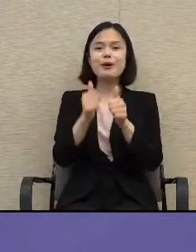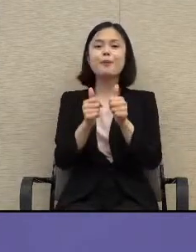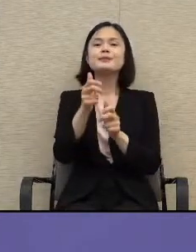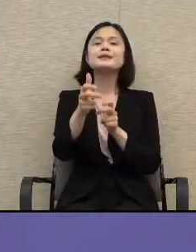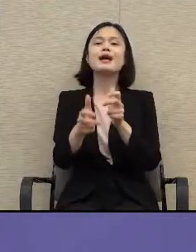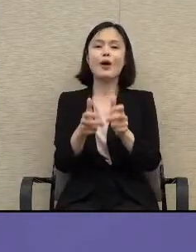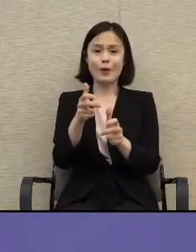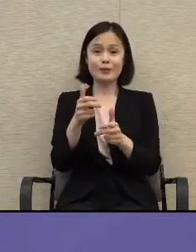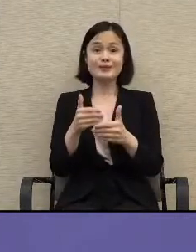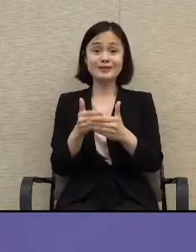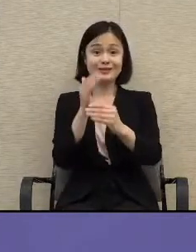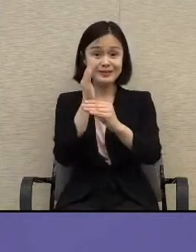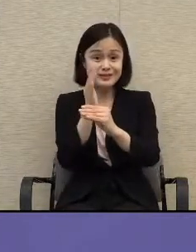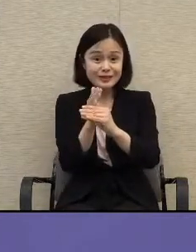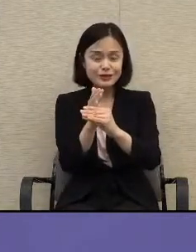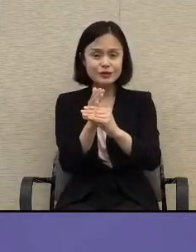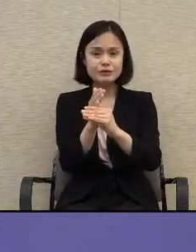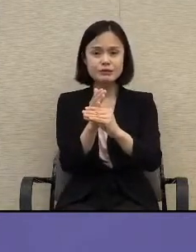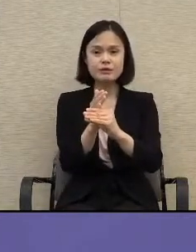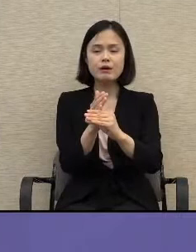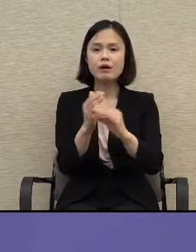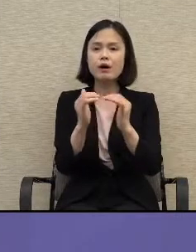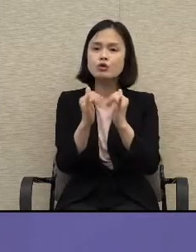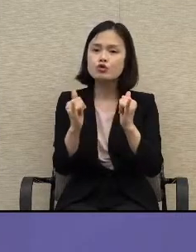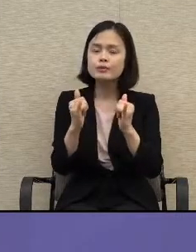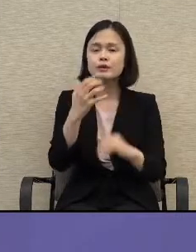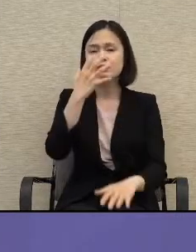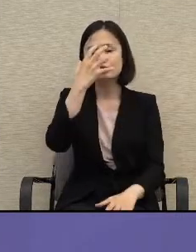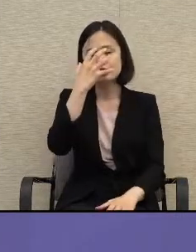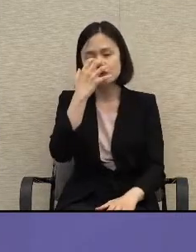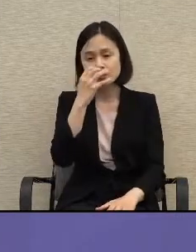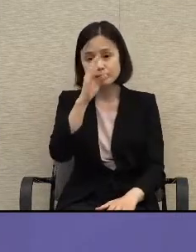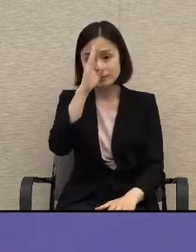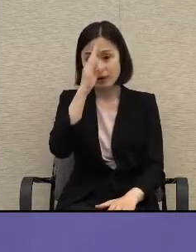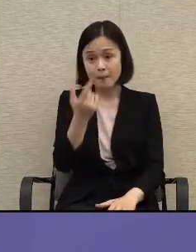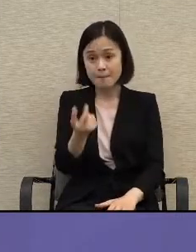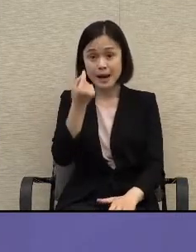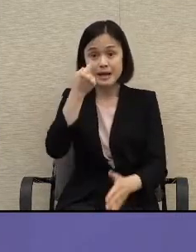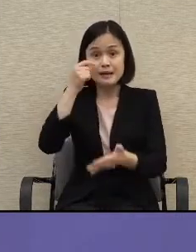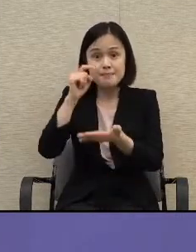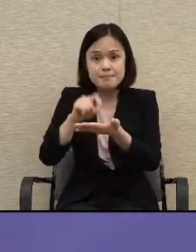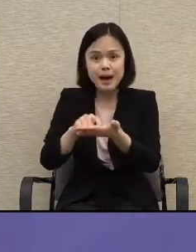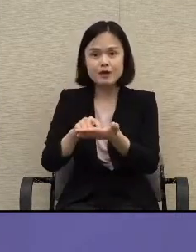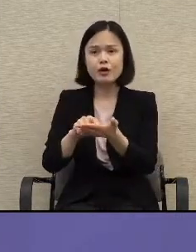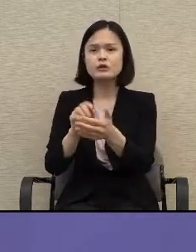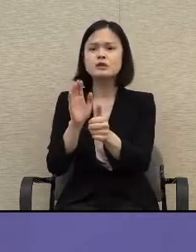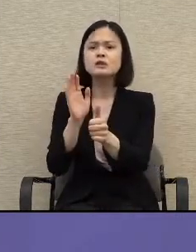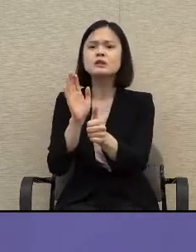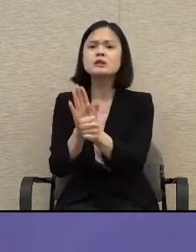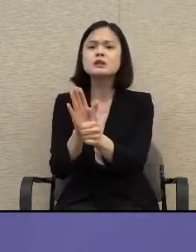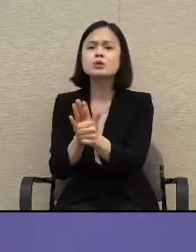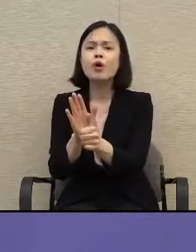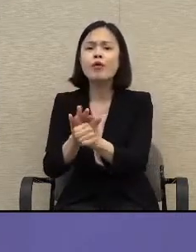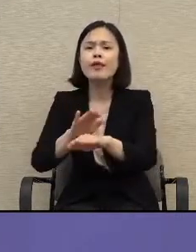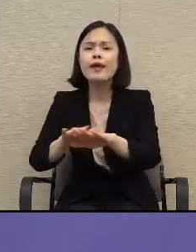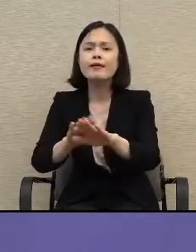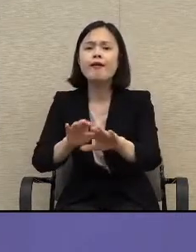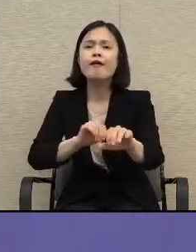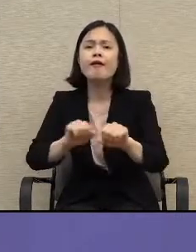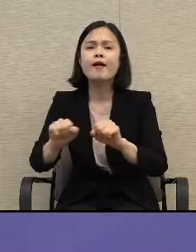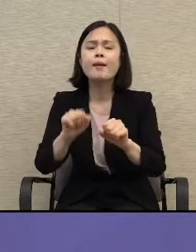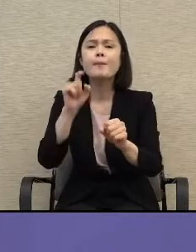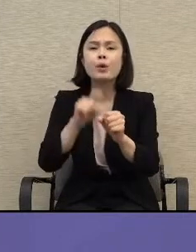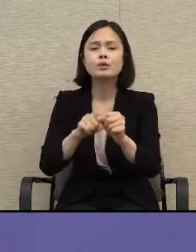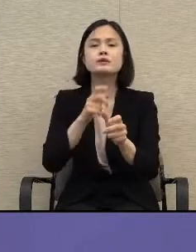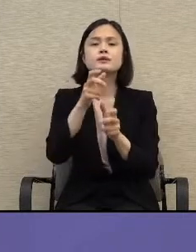개입을 강화하여서 우울증 등 정신건강 문제에 대한 조기 발견과 조기 개입을 도모하는 목적으로 진행 중인